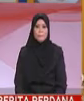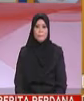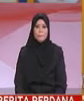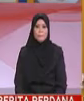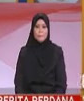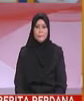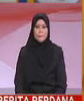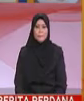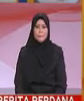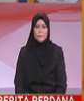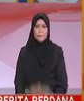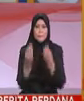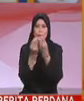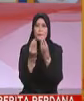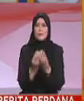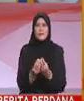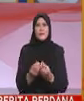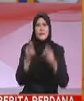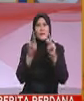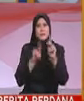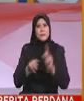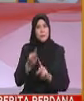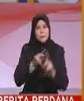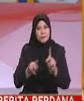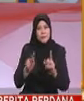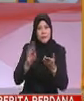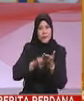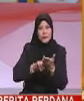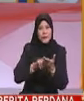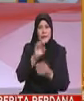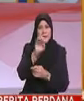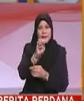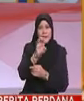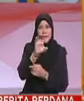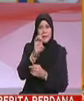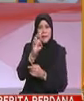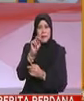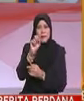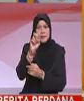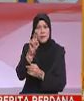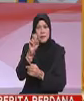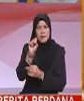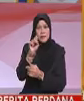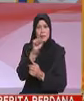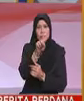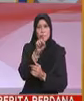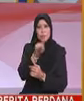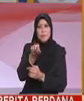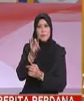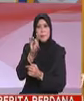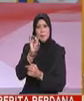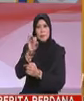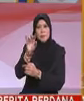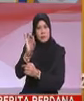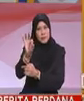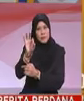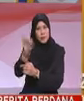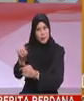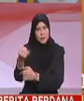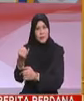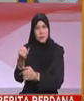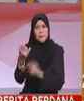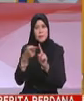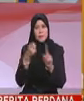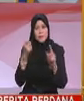Disember 2020, jumlah penduduk yang telah mendaftar e-census ialah sebanyak 1.89 juta.